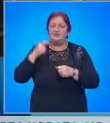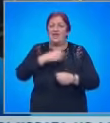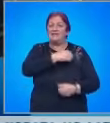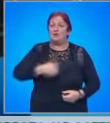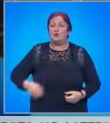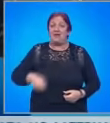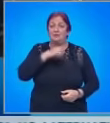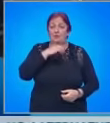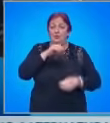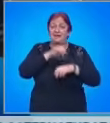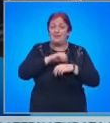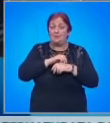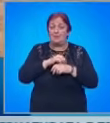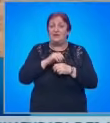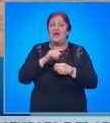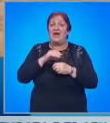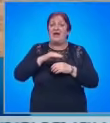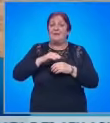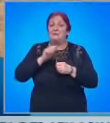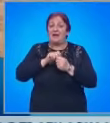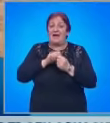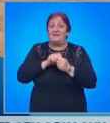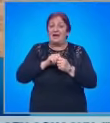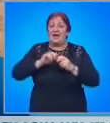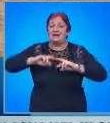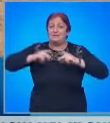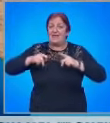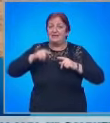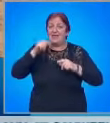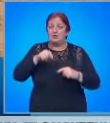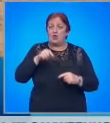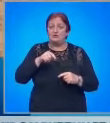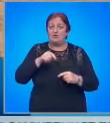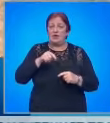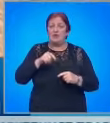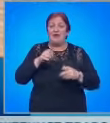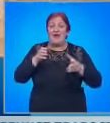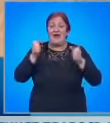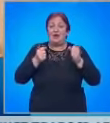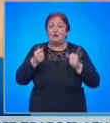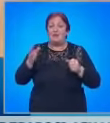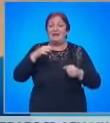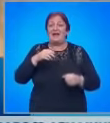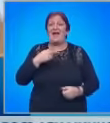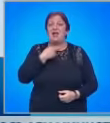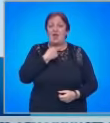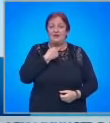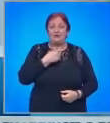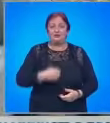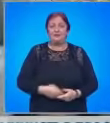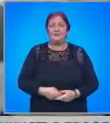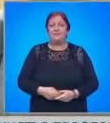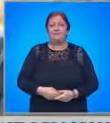националната полиция, припомням, извършиха и заснемане с дрон на строящия се участък от автобана край Лот.